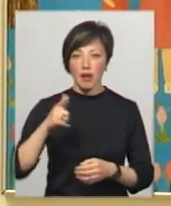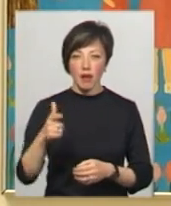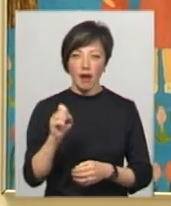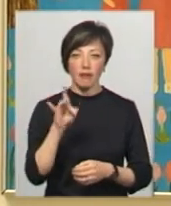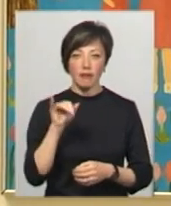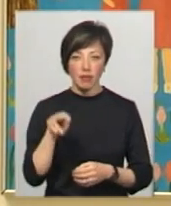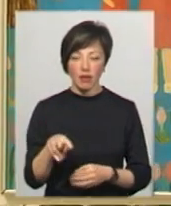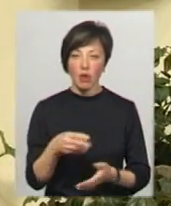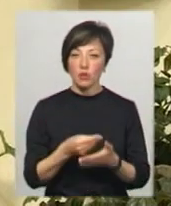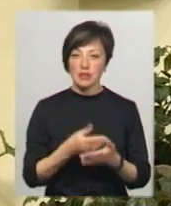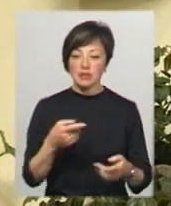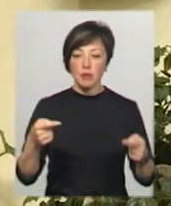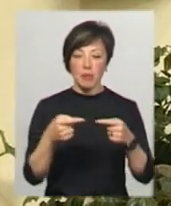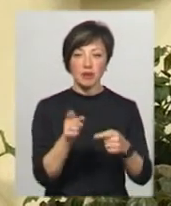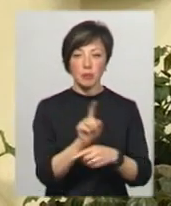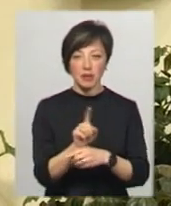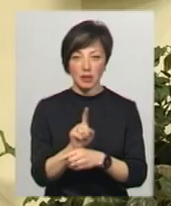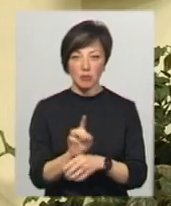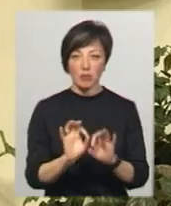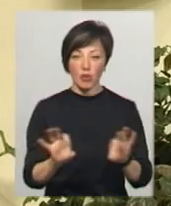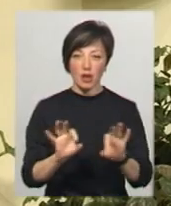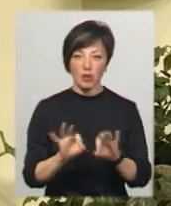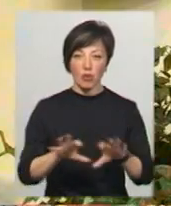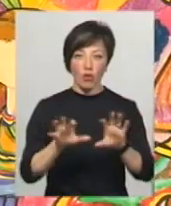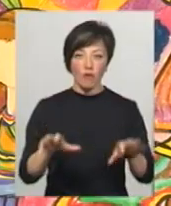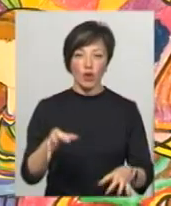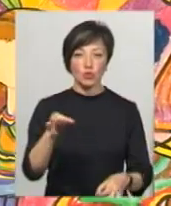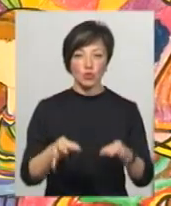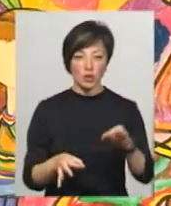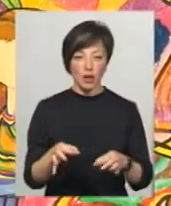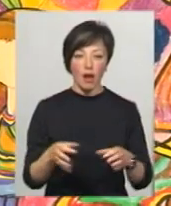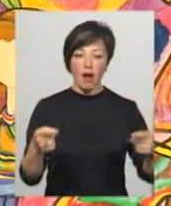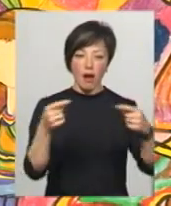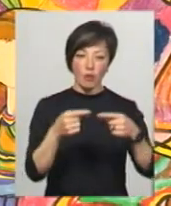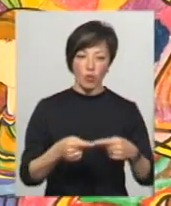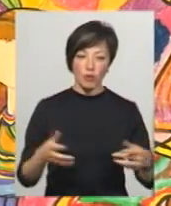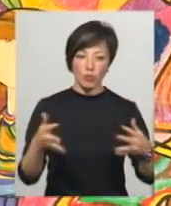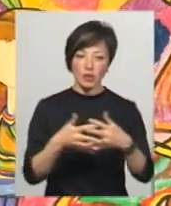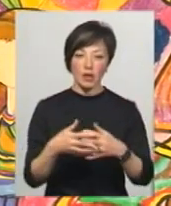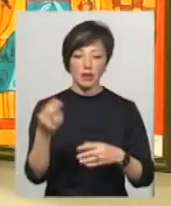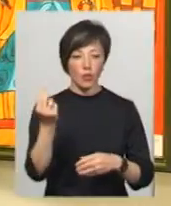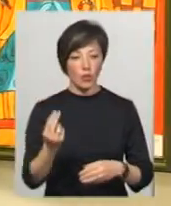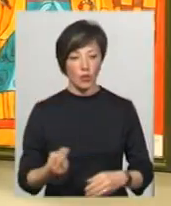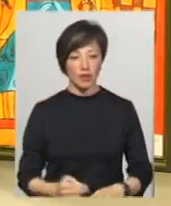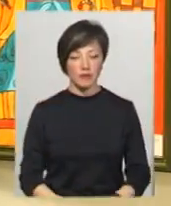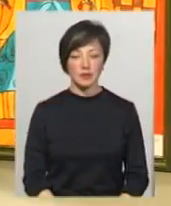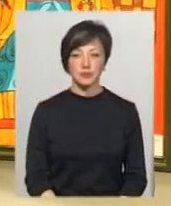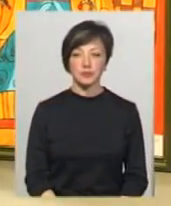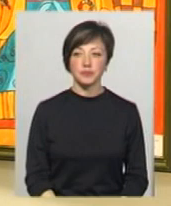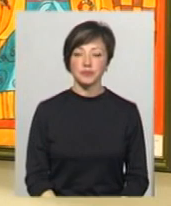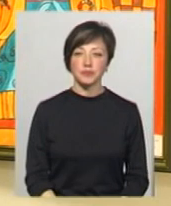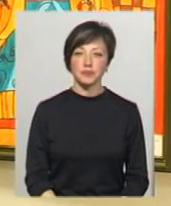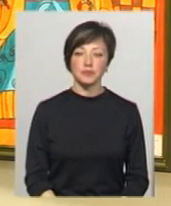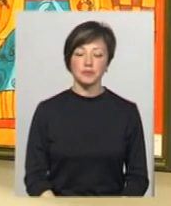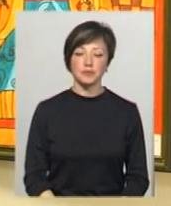фарбами. Оцінювали їх за певними критеріями, пояснює Олександр Гуменчук. А саме – гармонія та поєднання кольорів. Тетяна Ворожцова, Дем'ян Цегольник.